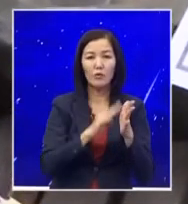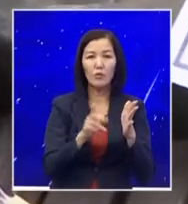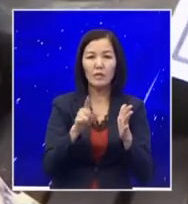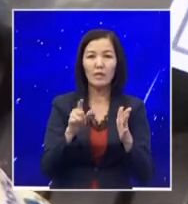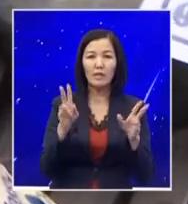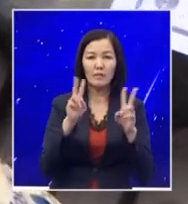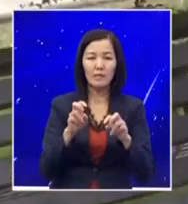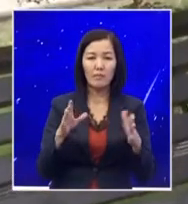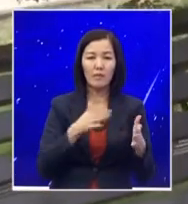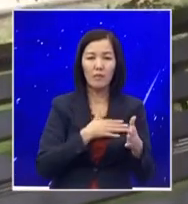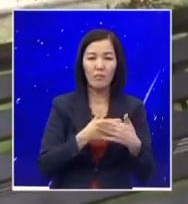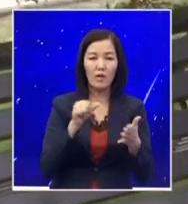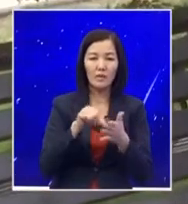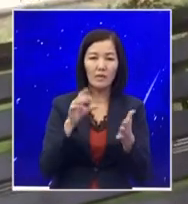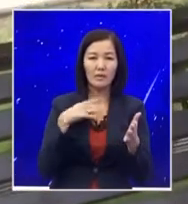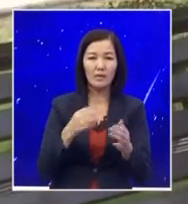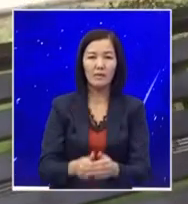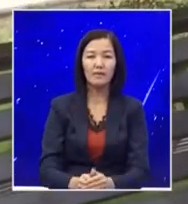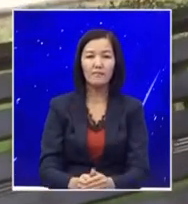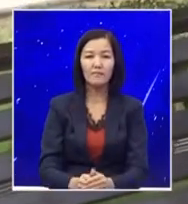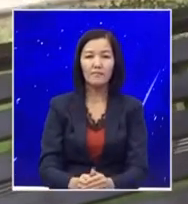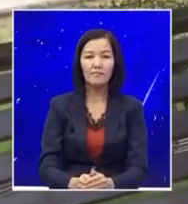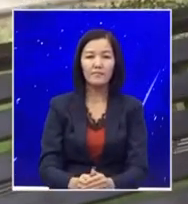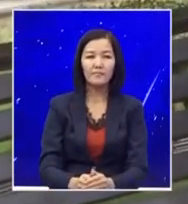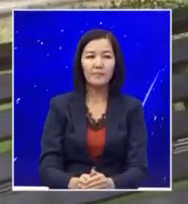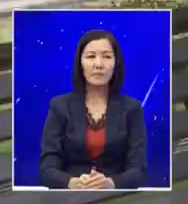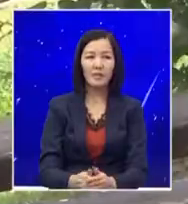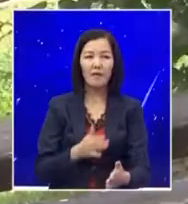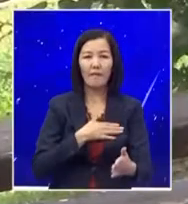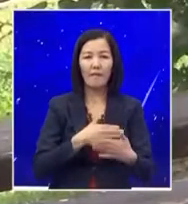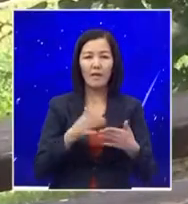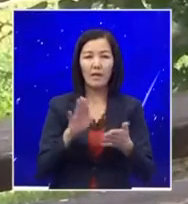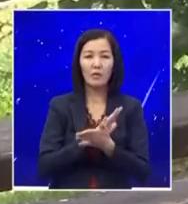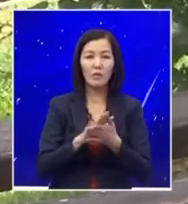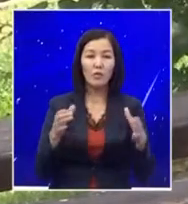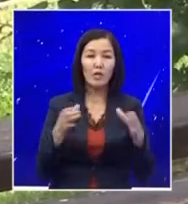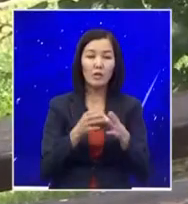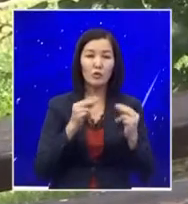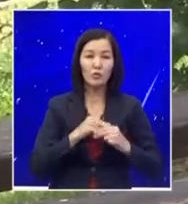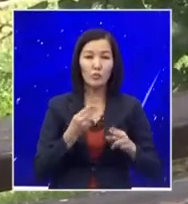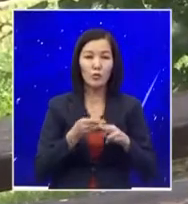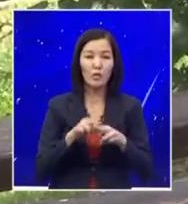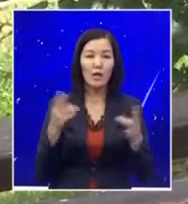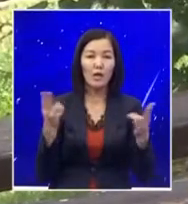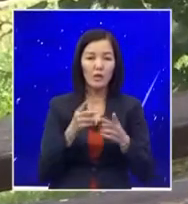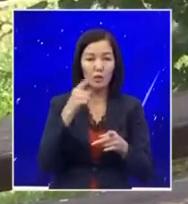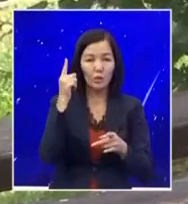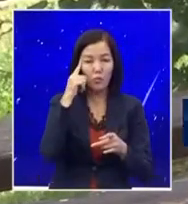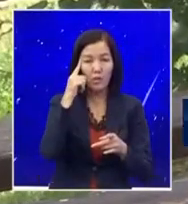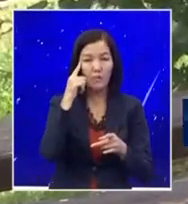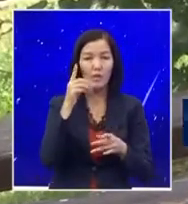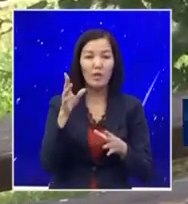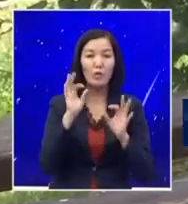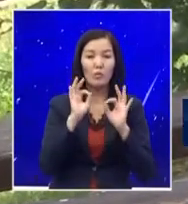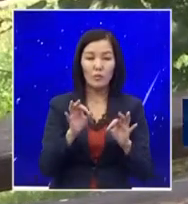адамды іздеп табуға ат салысыпты. Волонтерлардың жұмыстары өте қажетті деп ойлаймын. Тиімді,